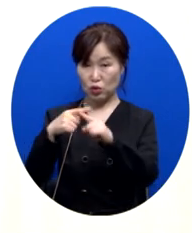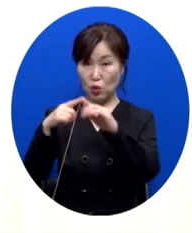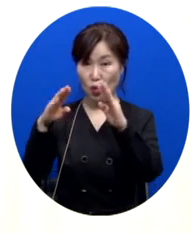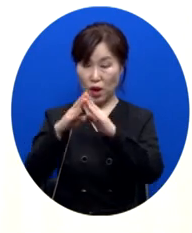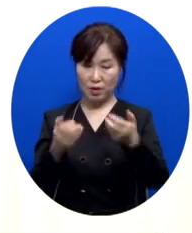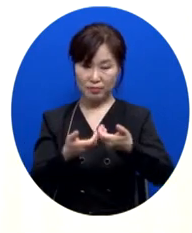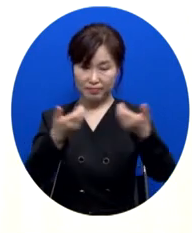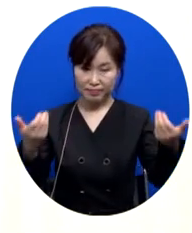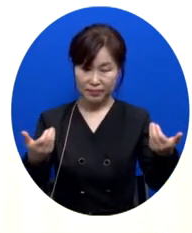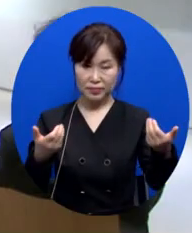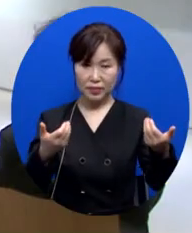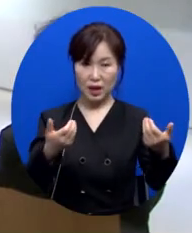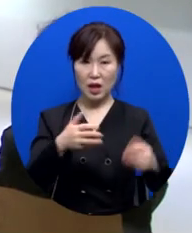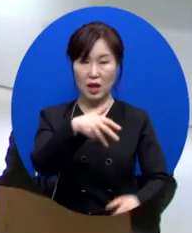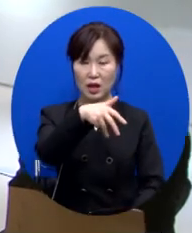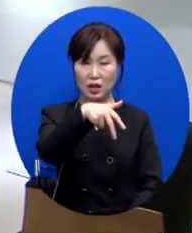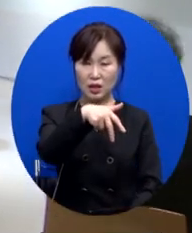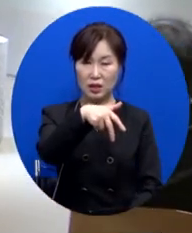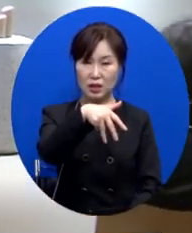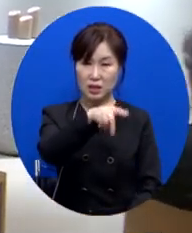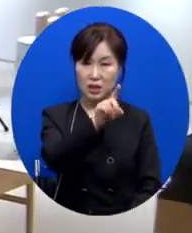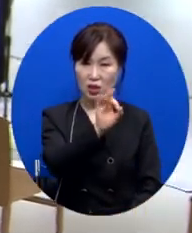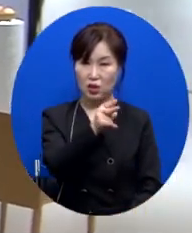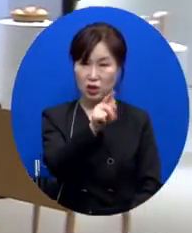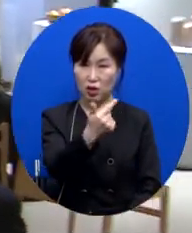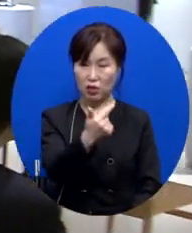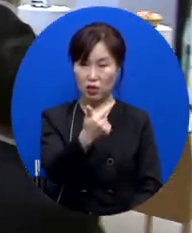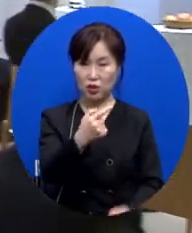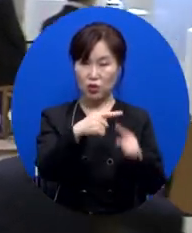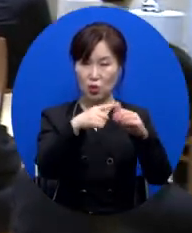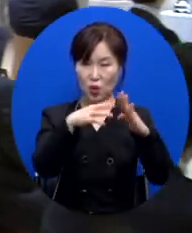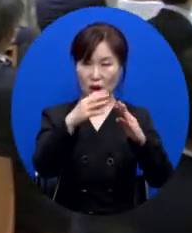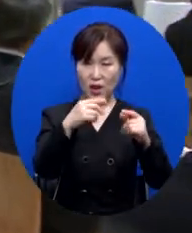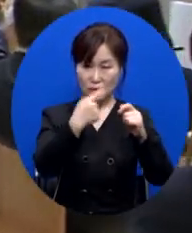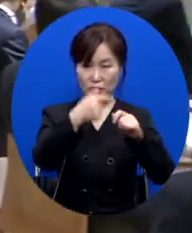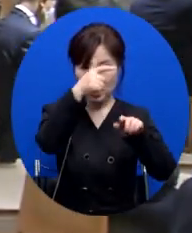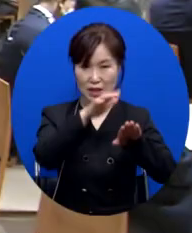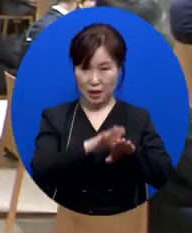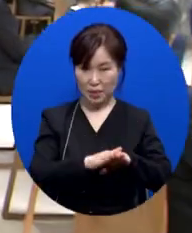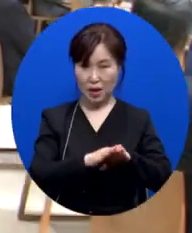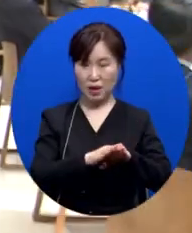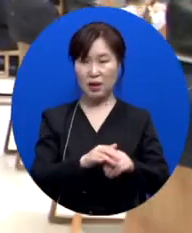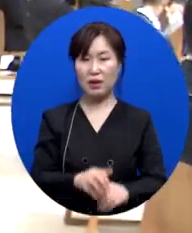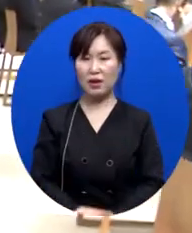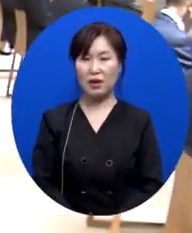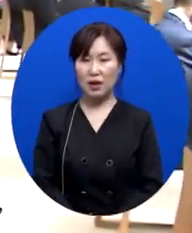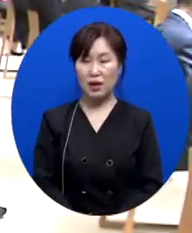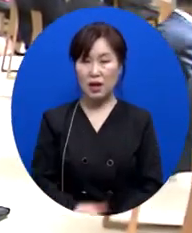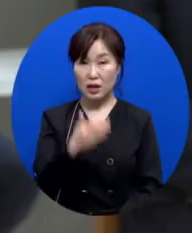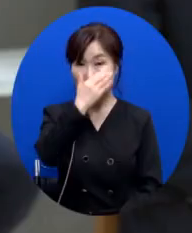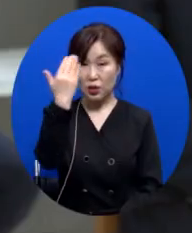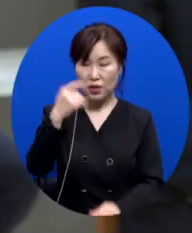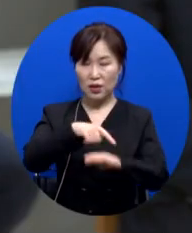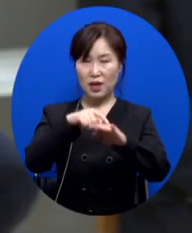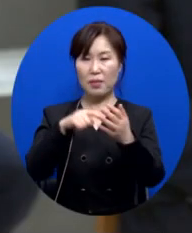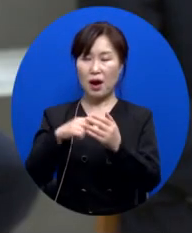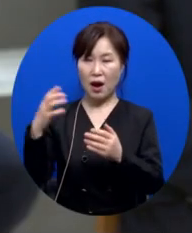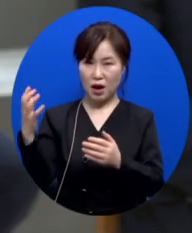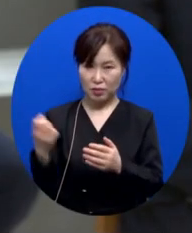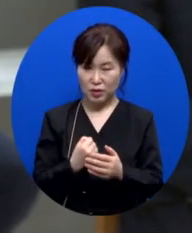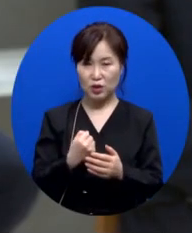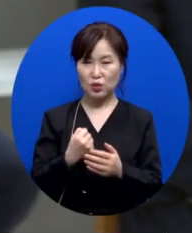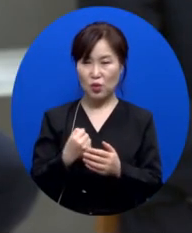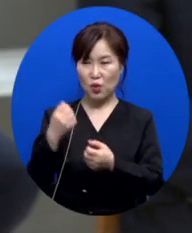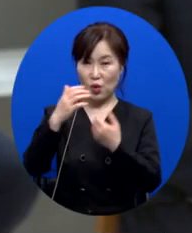청연 교회가 첫 예배를 드렸습니다 첫 예배에서 처형 교회 성도들은 청년의 마음으로 사람과